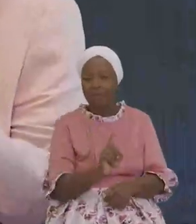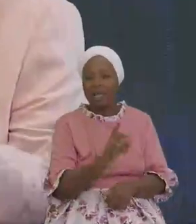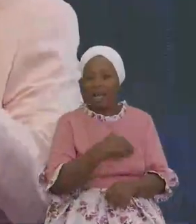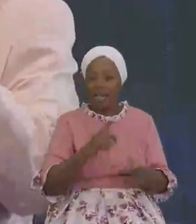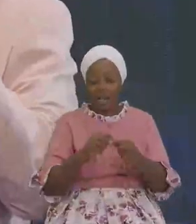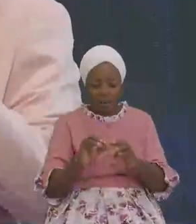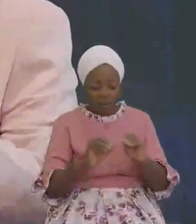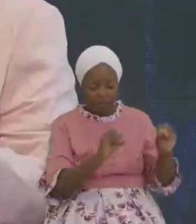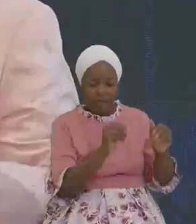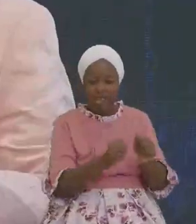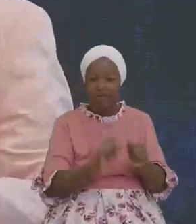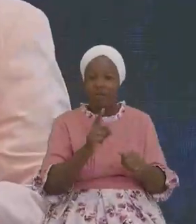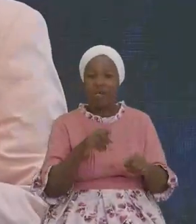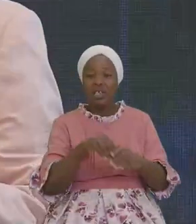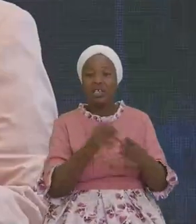venu surprendre tout le monde.